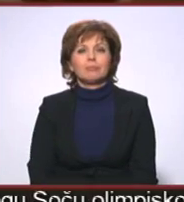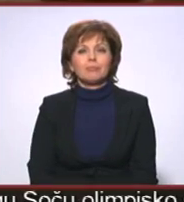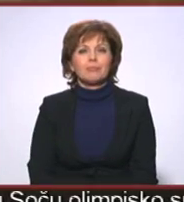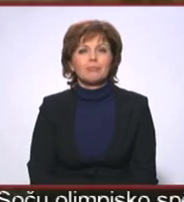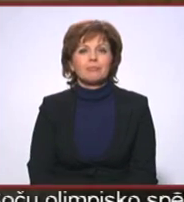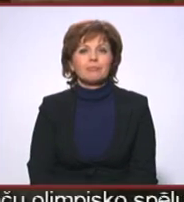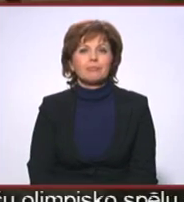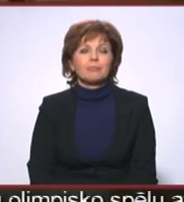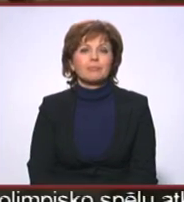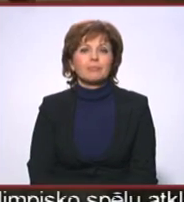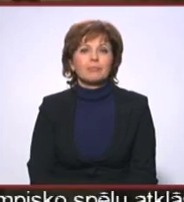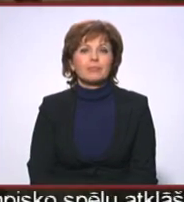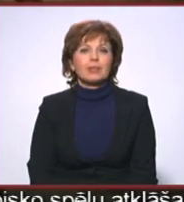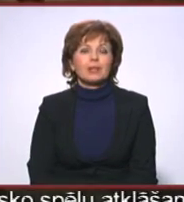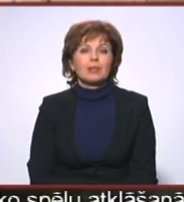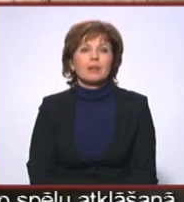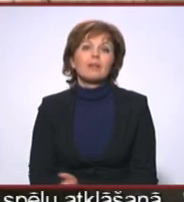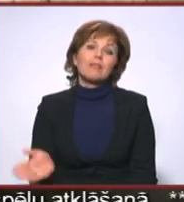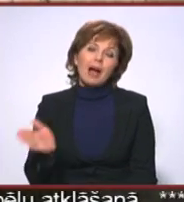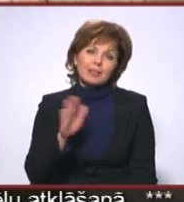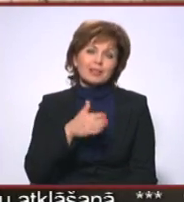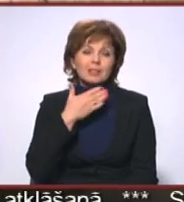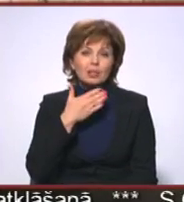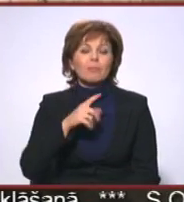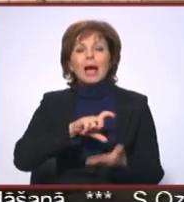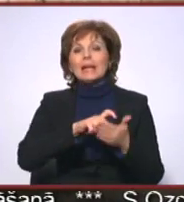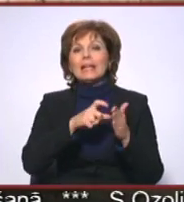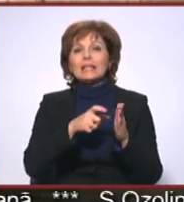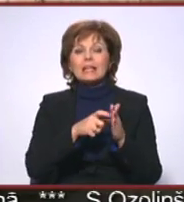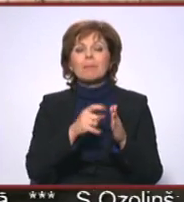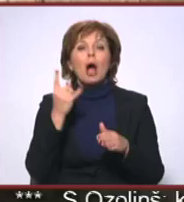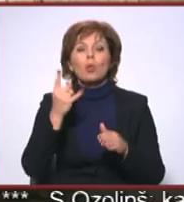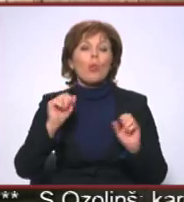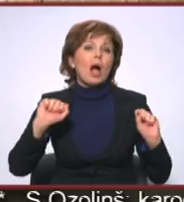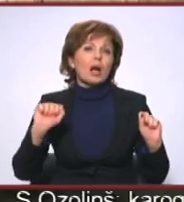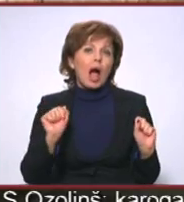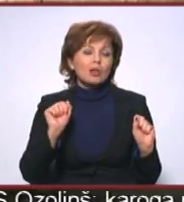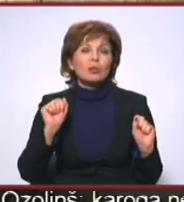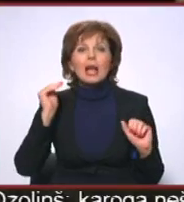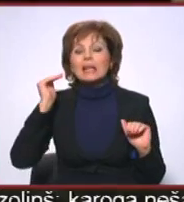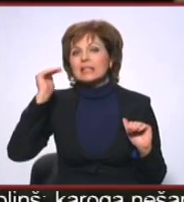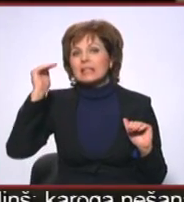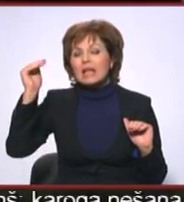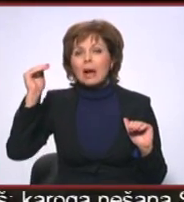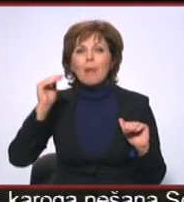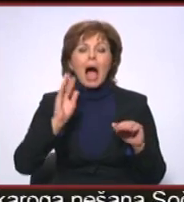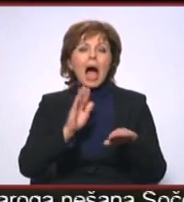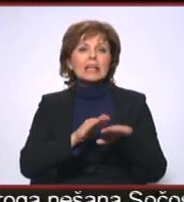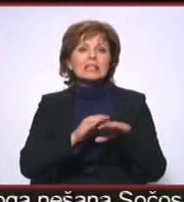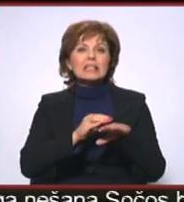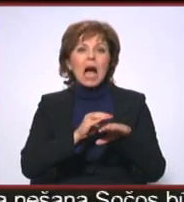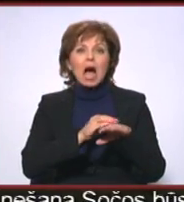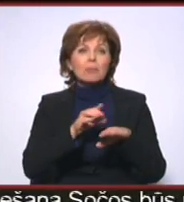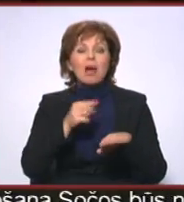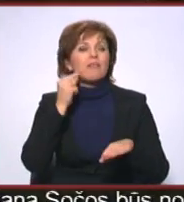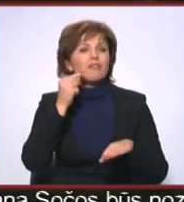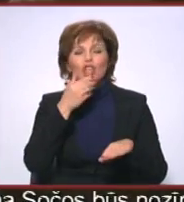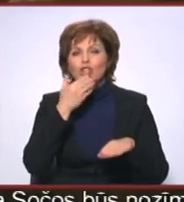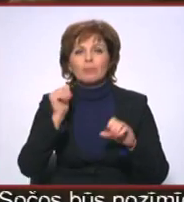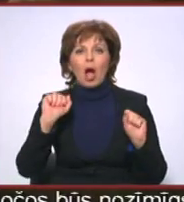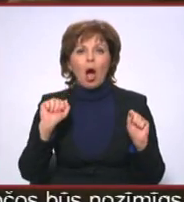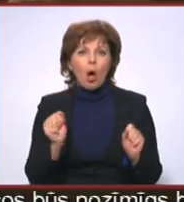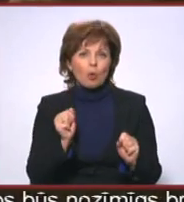Na šliešku paēdam? Nē. Istabā loks aizsalis sienas un griezti apsarmojuši, tomēr vīriešiem nesot augsti, viņus